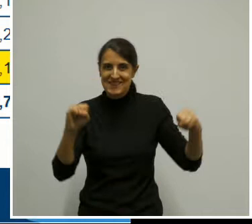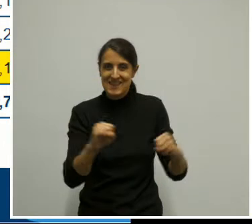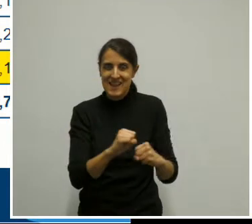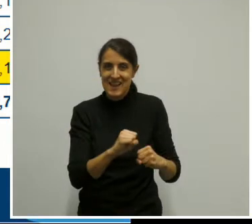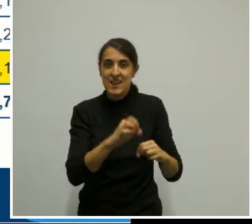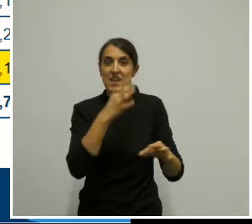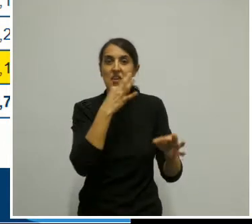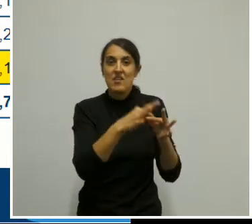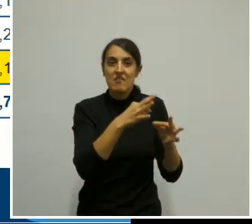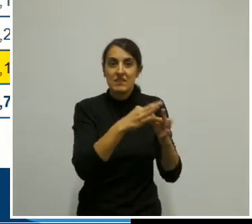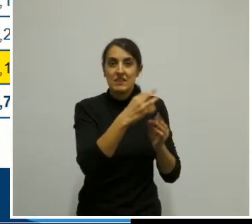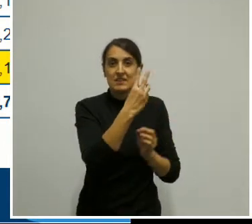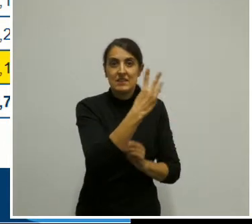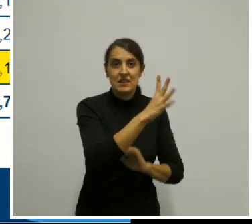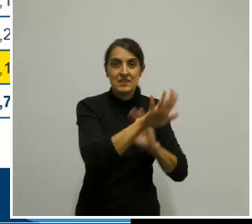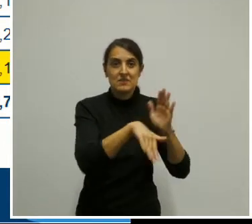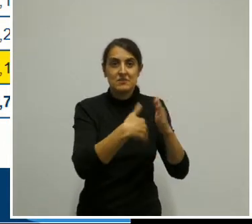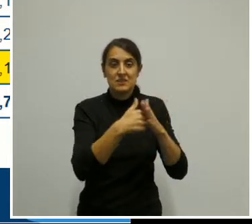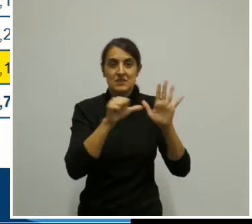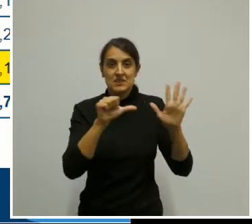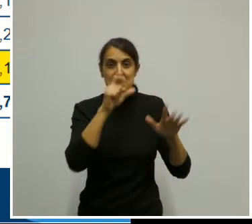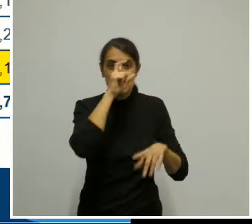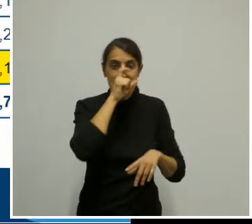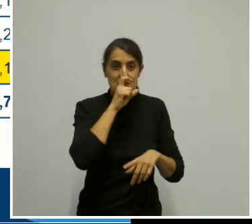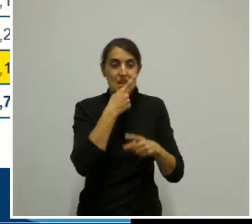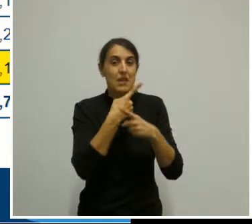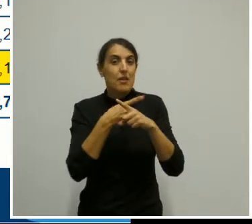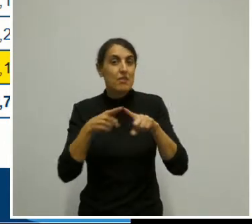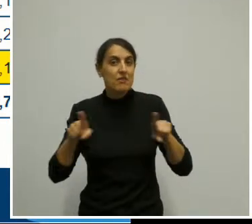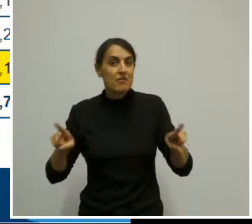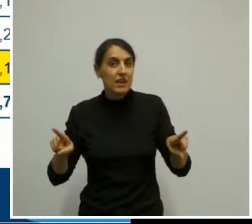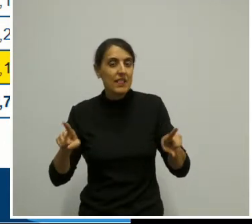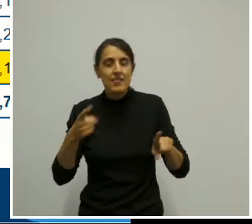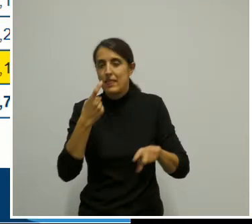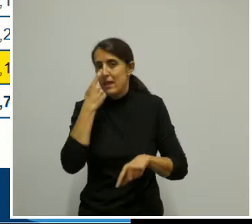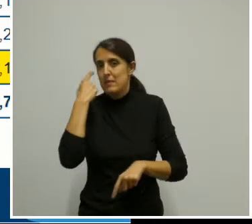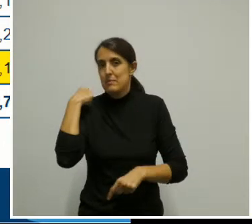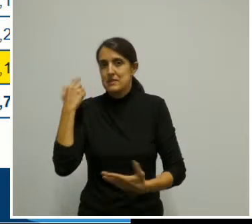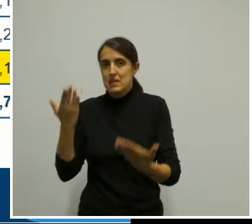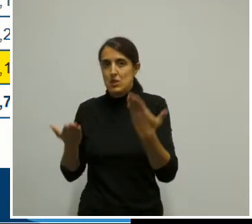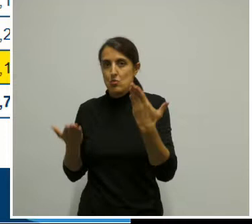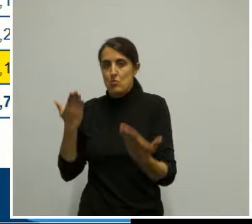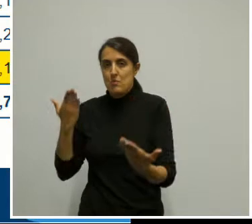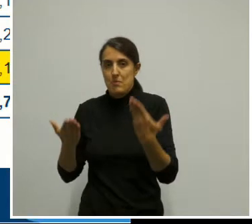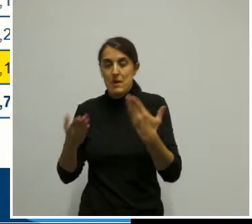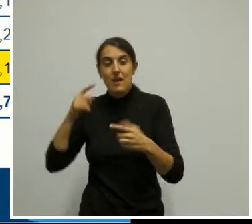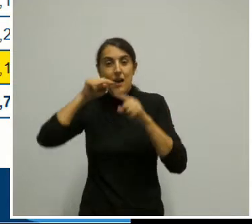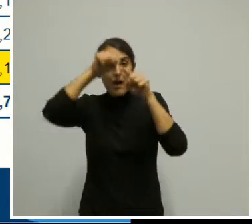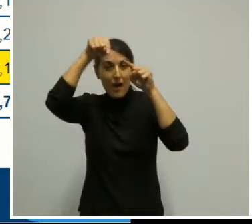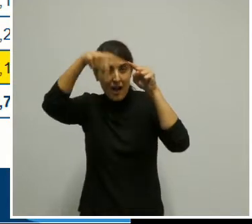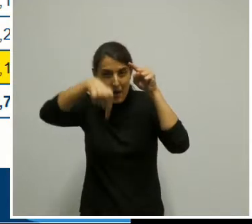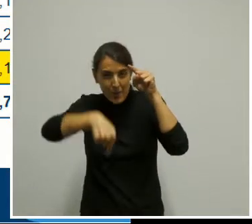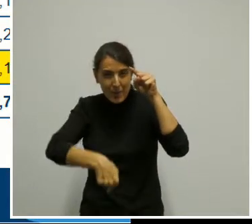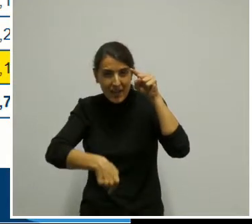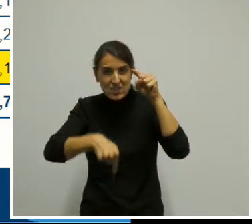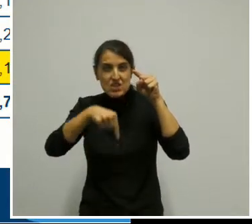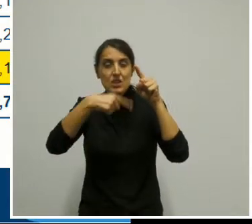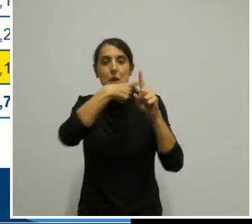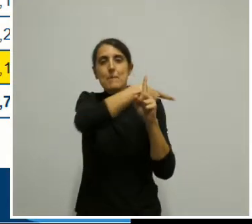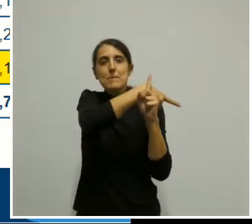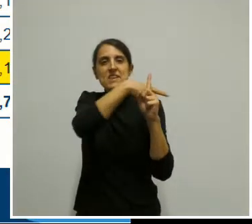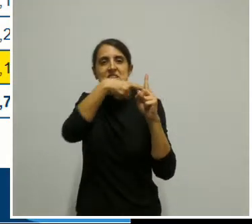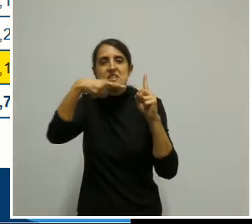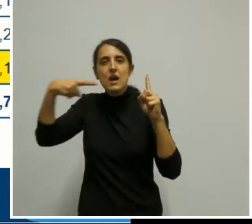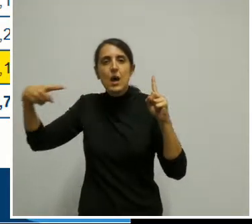infantil, 3 i 6 anys, i la diferència respecte al curs passat. I veieu que a sota de tot està la mitjana de